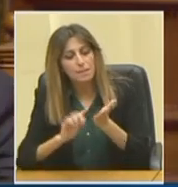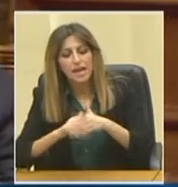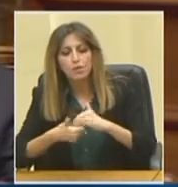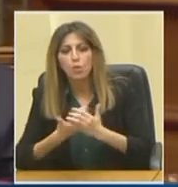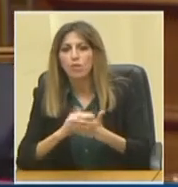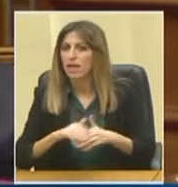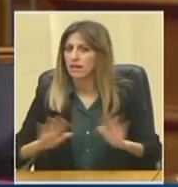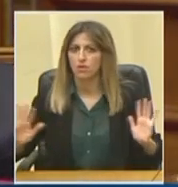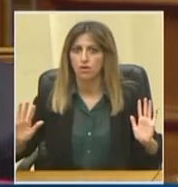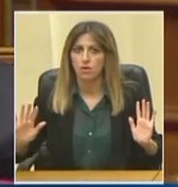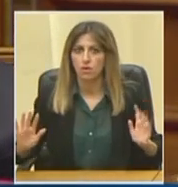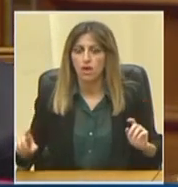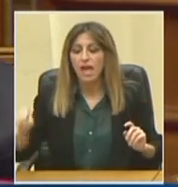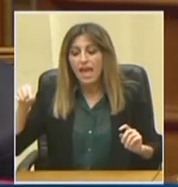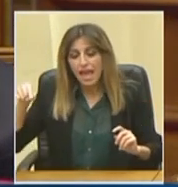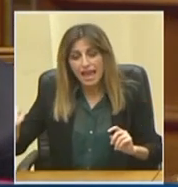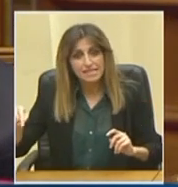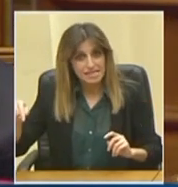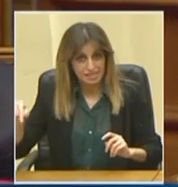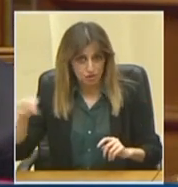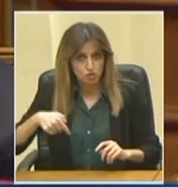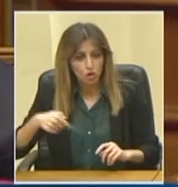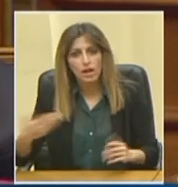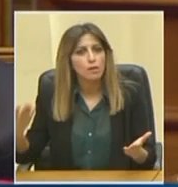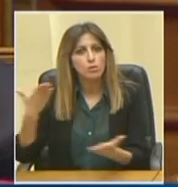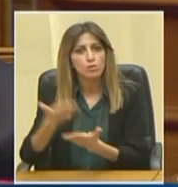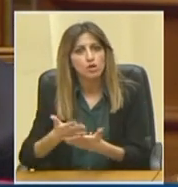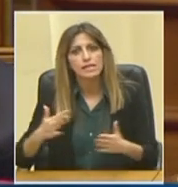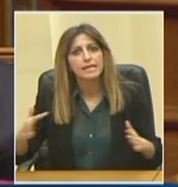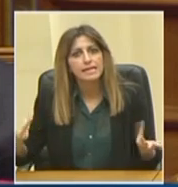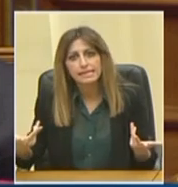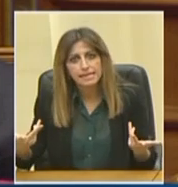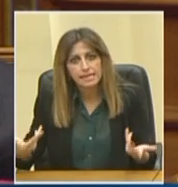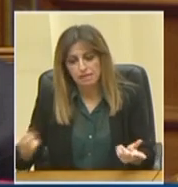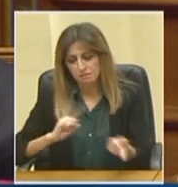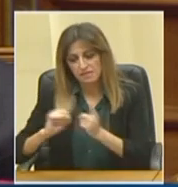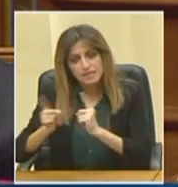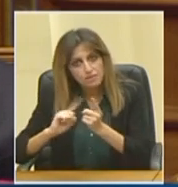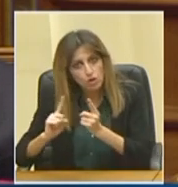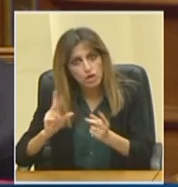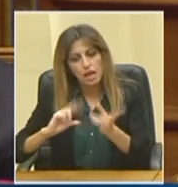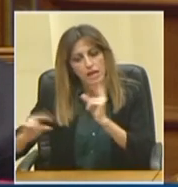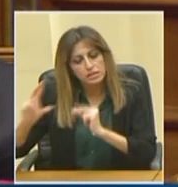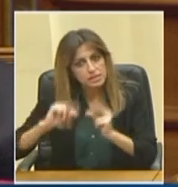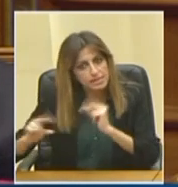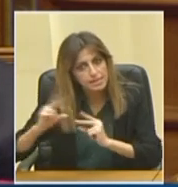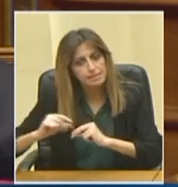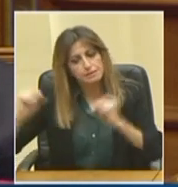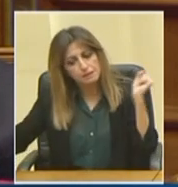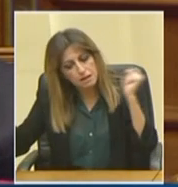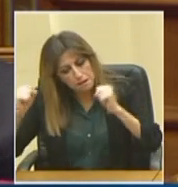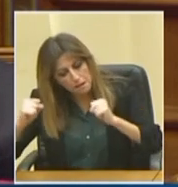κάτι πρωτοφανές. Όχι να διερευνήσουμε τη μέγιστη δυνατή συνένεση πάνω σε αυτά που μπορούμε και αυτό